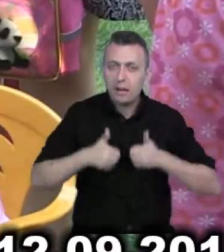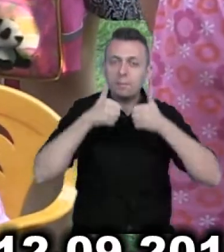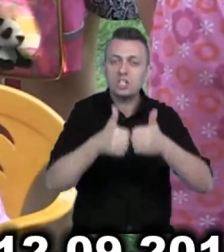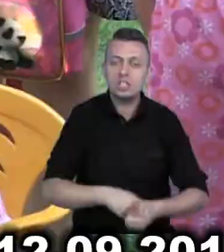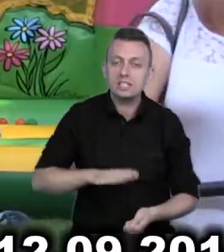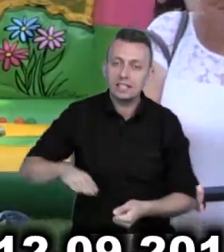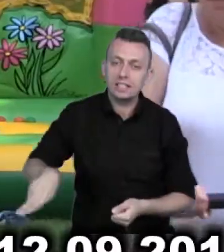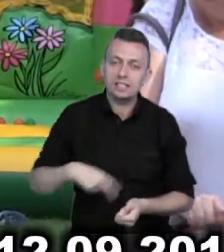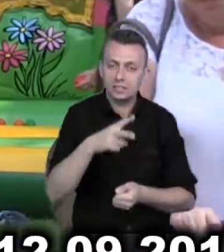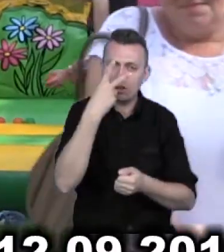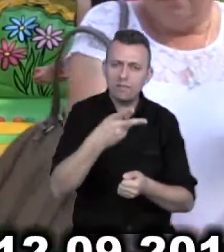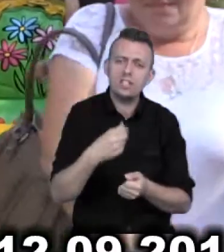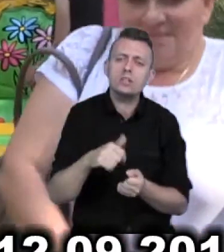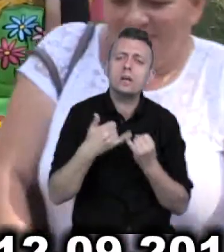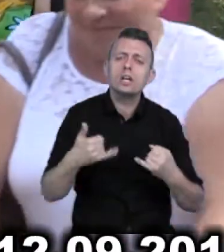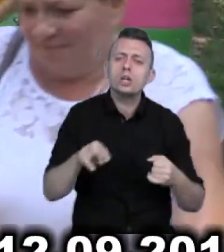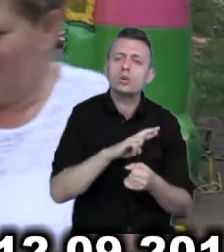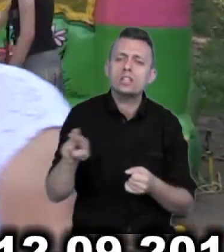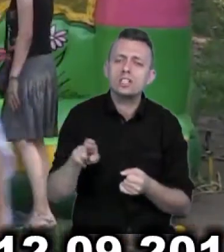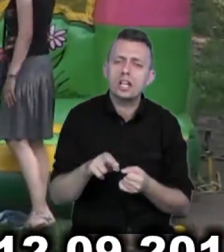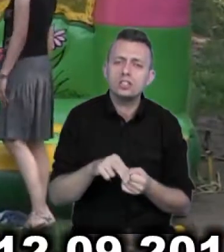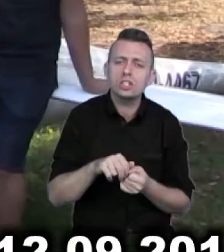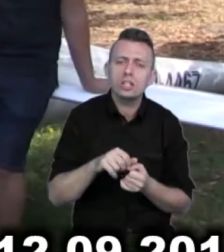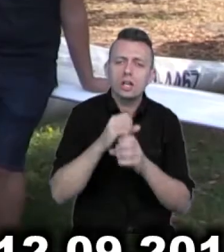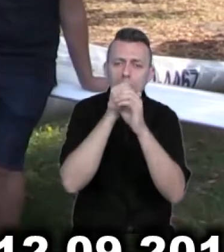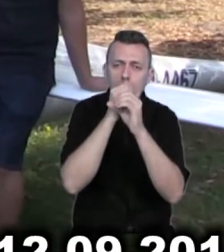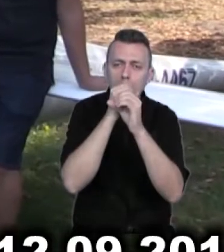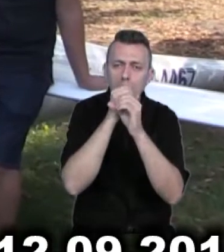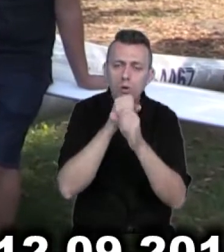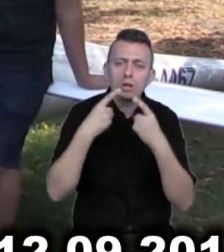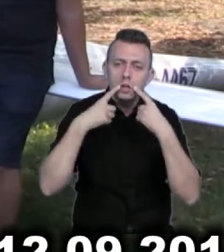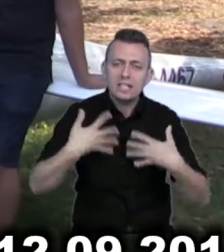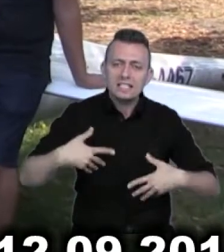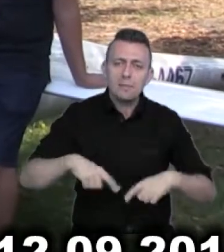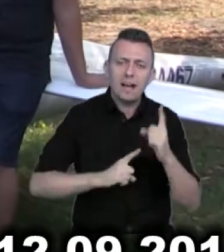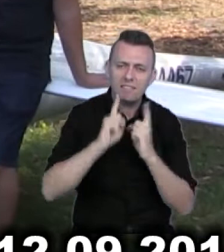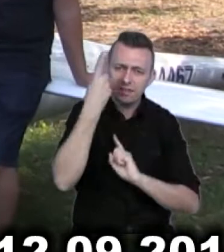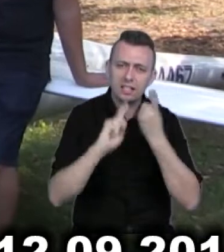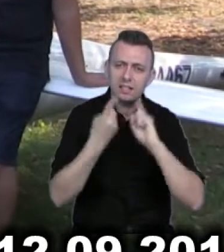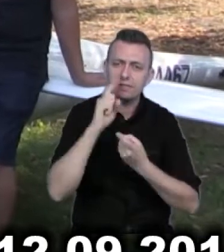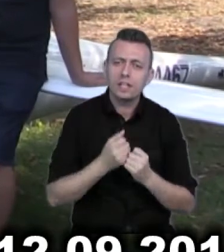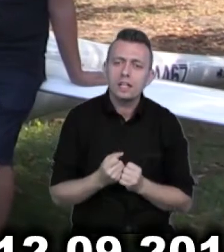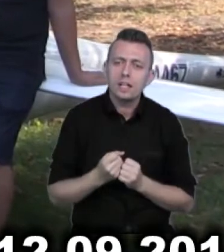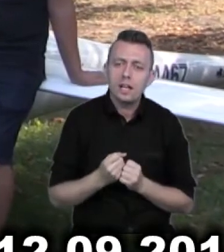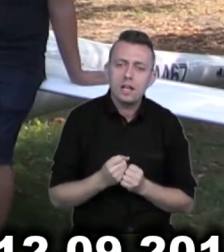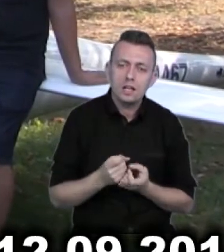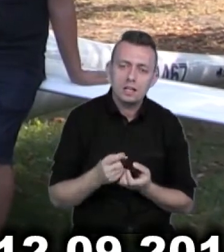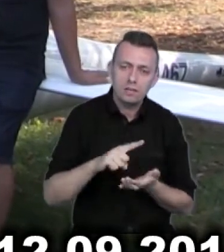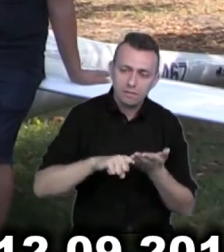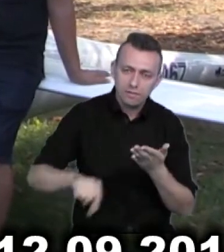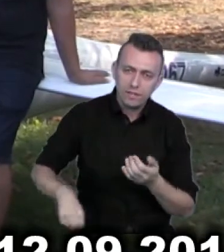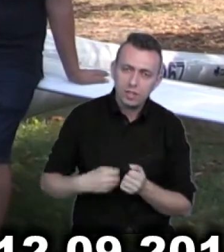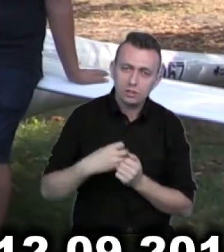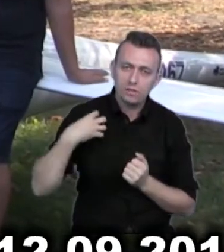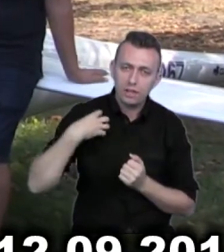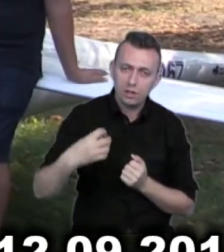solnej czy dekupaż. Jak zawsze frajdę sprawiały dzieciom dmuchane zabawki. Było można spotkać gościa wyjątkowego, który rozsławia Kutno w świecie.